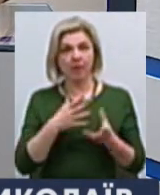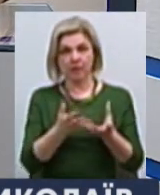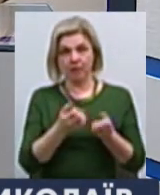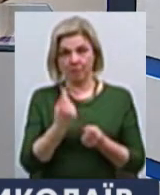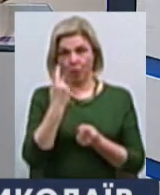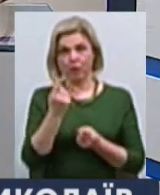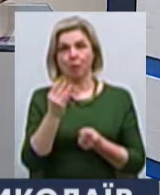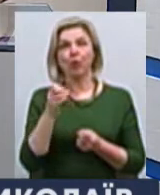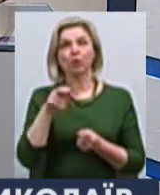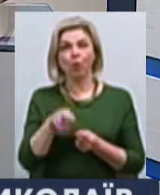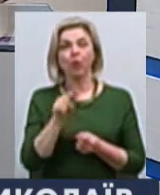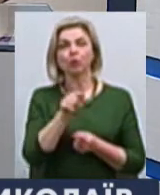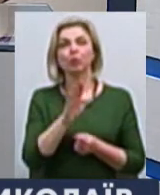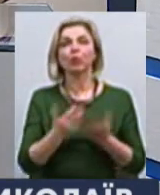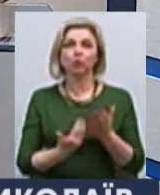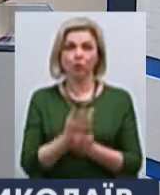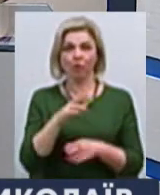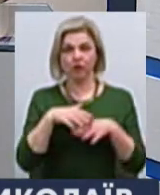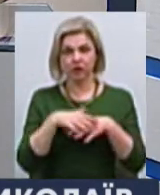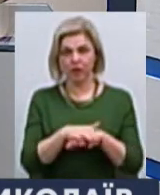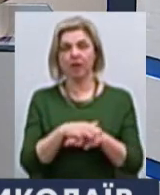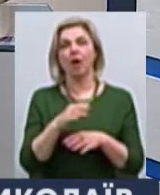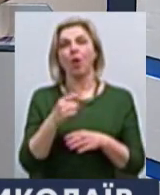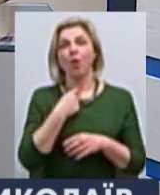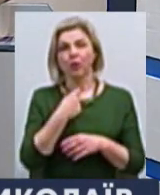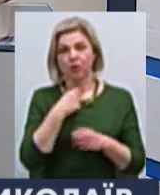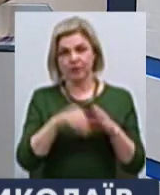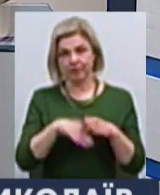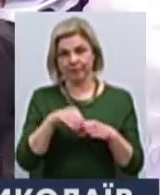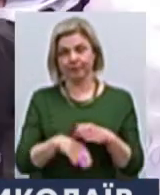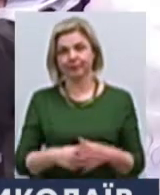будуть перераховувати голоси. Поліція розслідує перешкоджання здійсненню виборчого права.